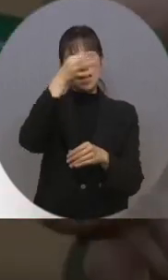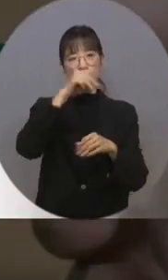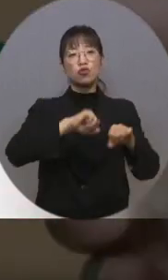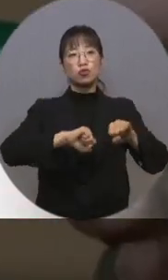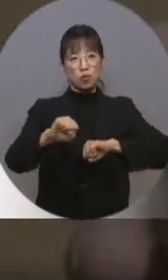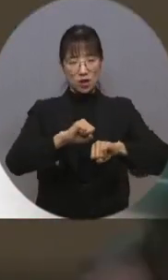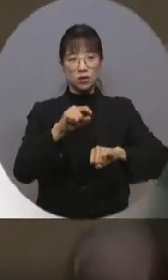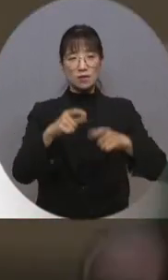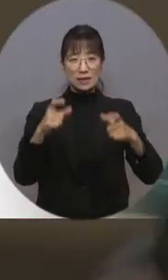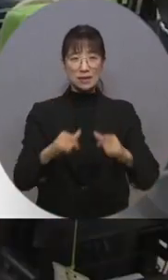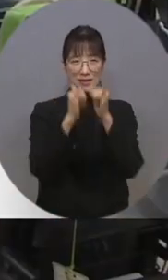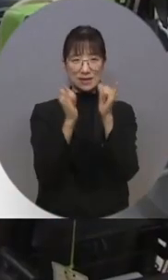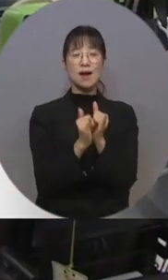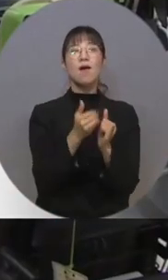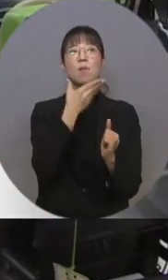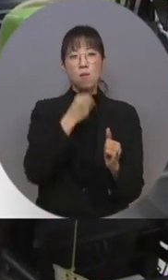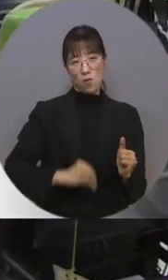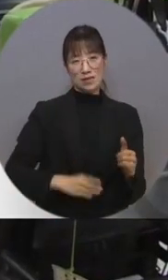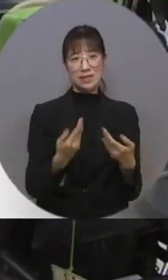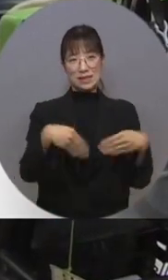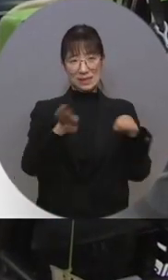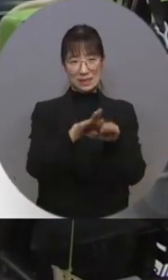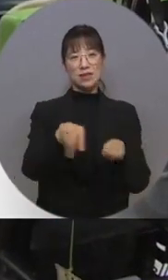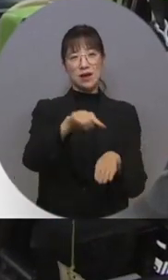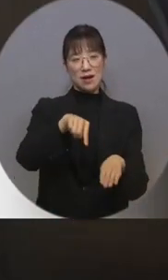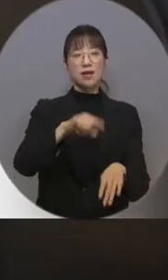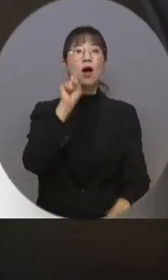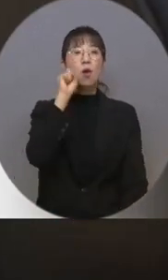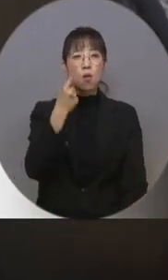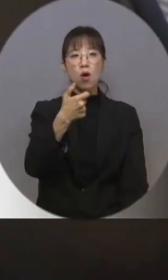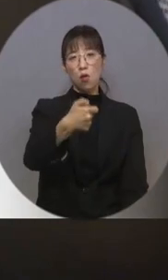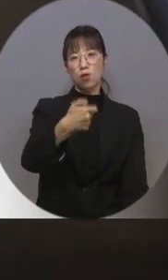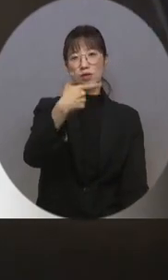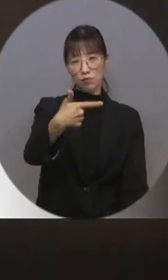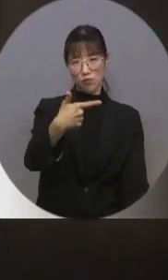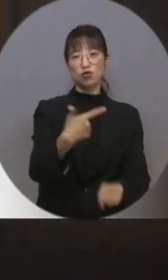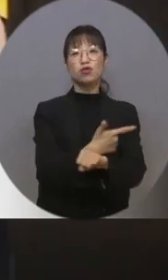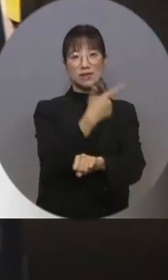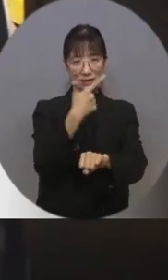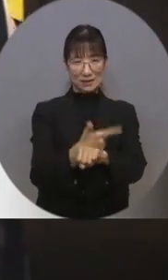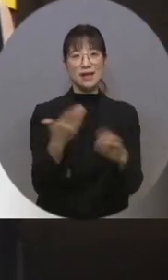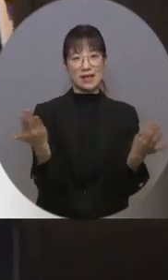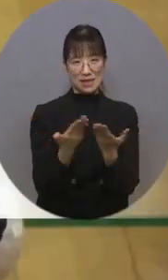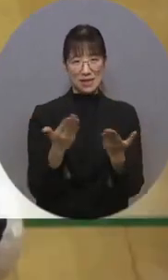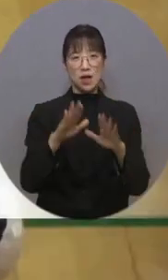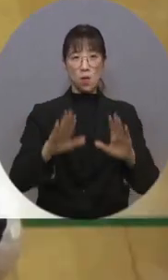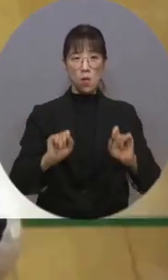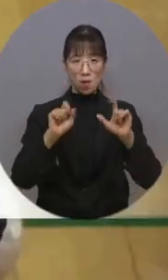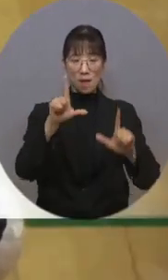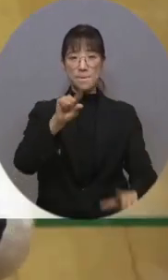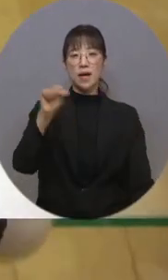직무를 지역사회 사회복지시설 등에서 월 56시간 근무하는 일자리로 올해